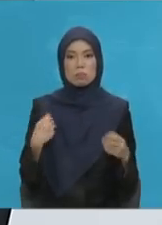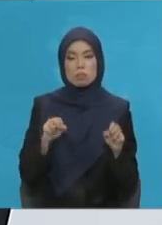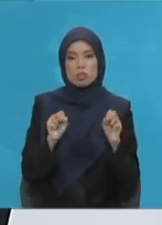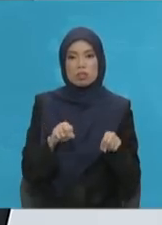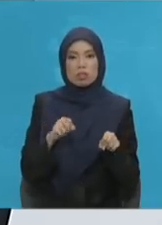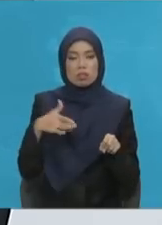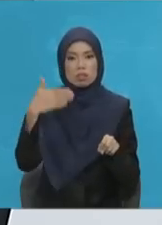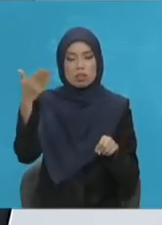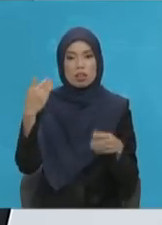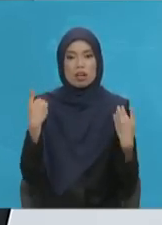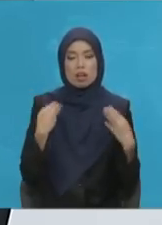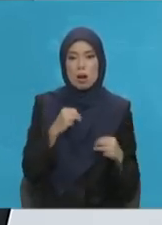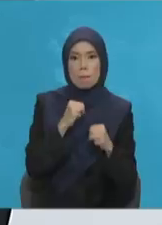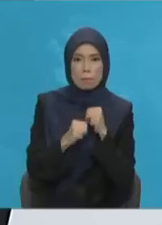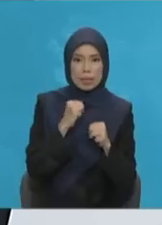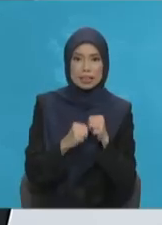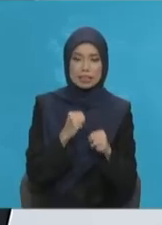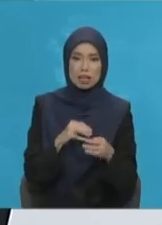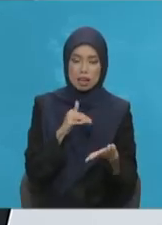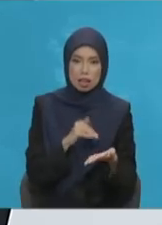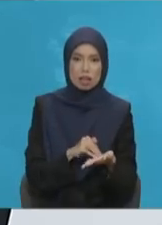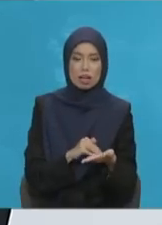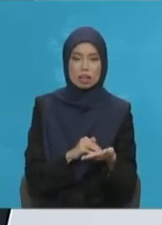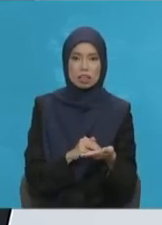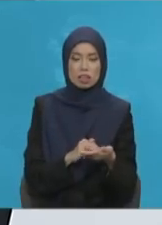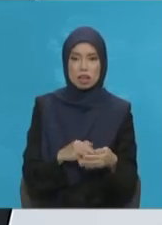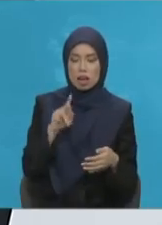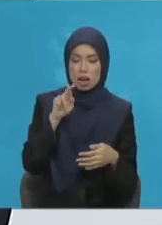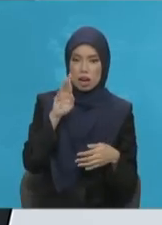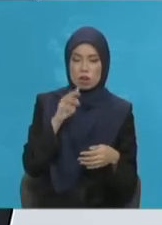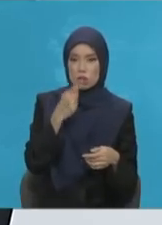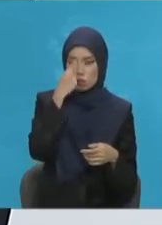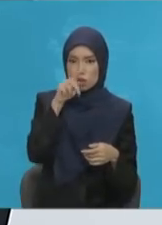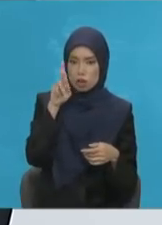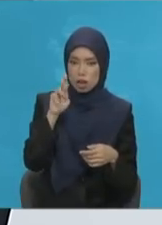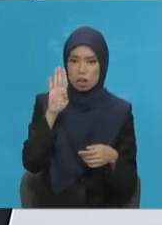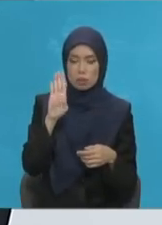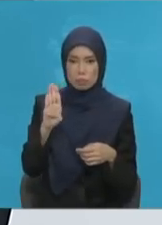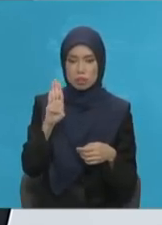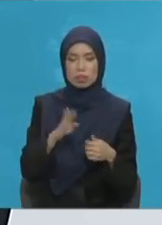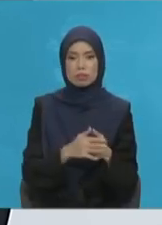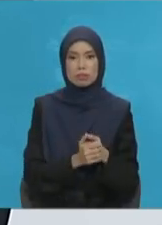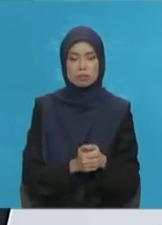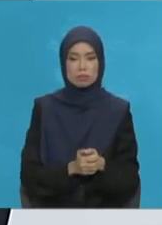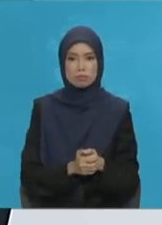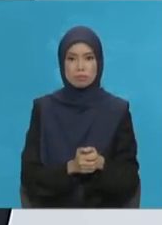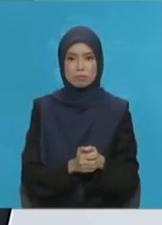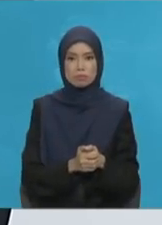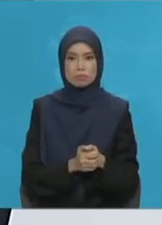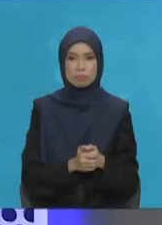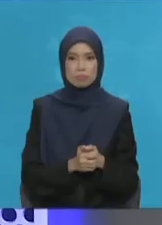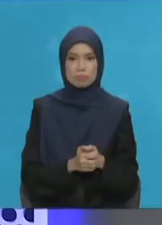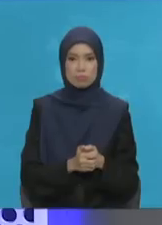boleh menjajahkan reputasi Arbi dalam sektor penerbangan